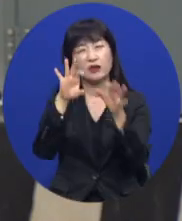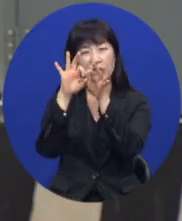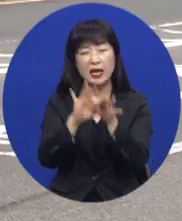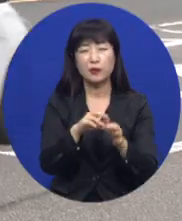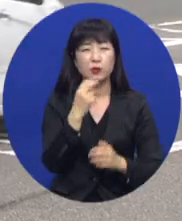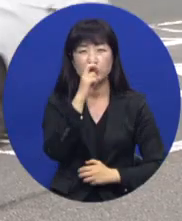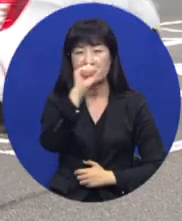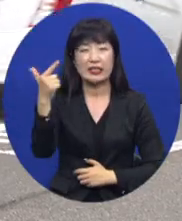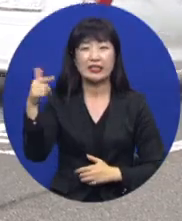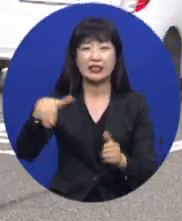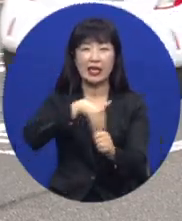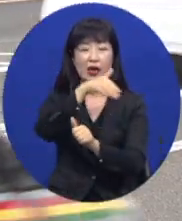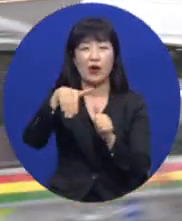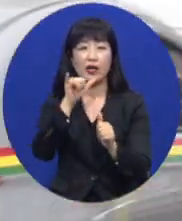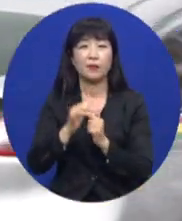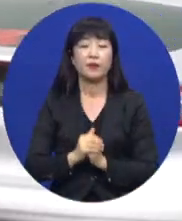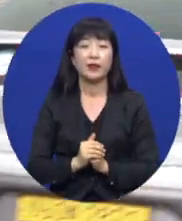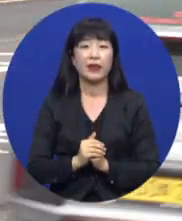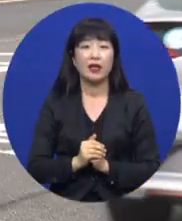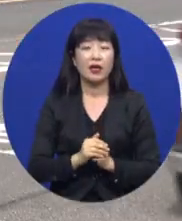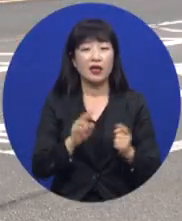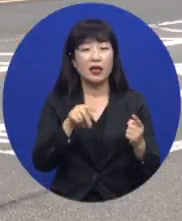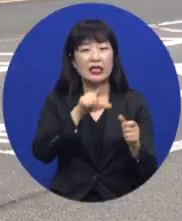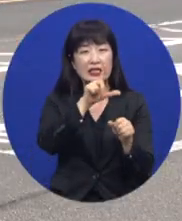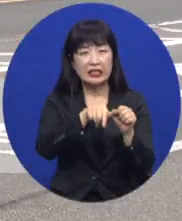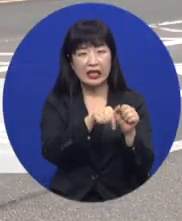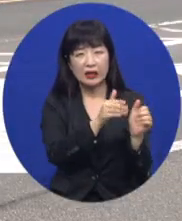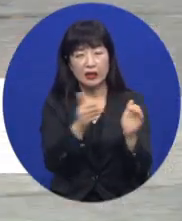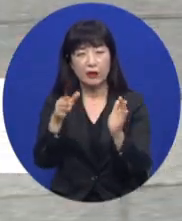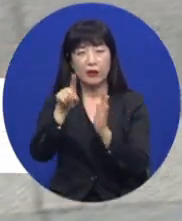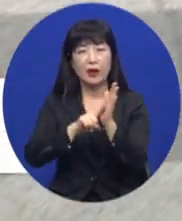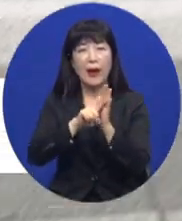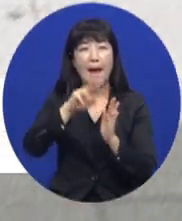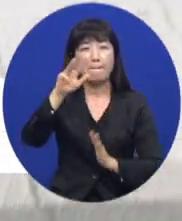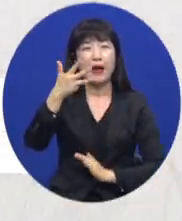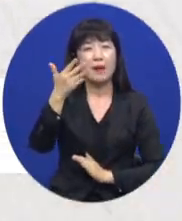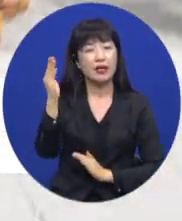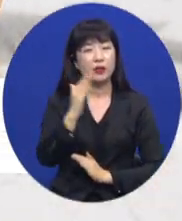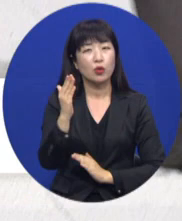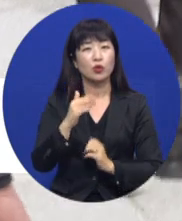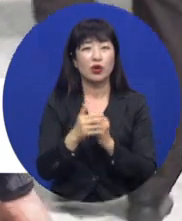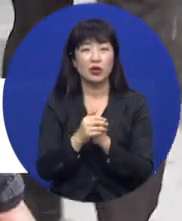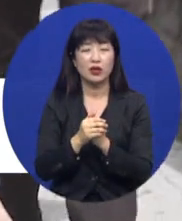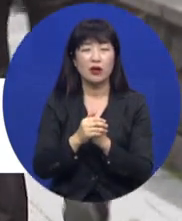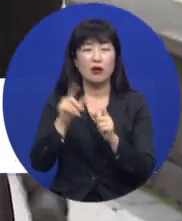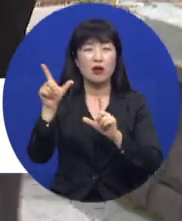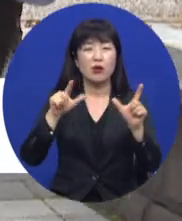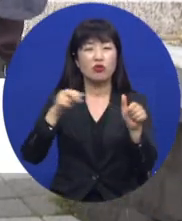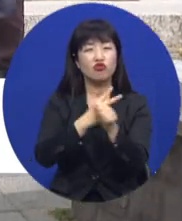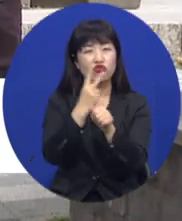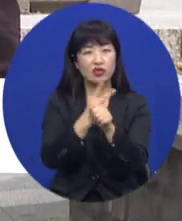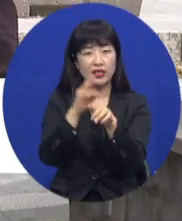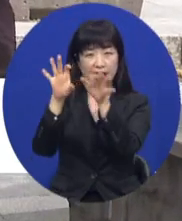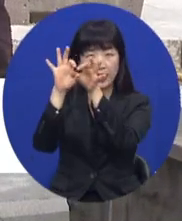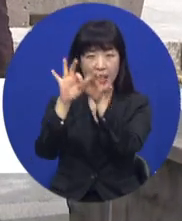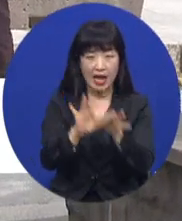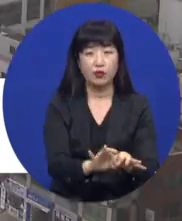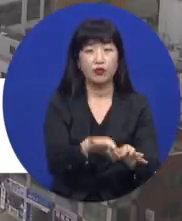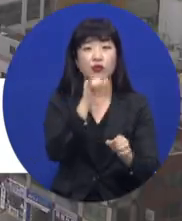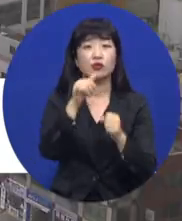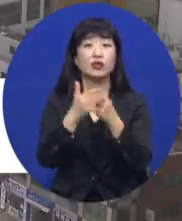씁니다 1 세제곱 미터 에 시간 난 미세먼지 농도가 800 마이크로 g 인 없는 상태가 2시간 이상 지속되면서